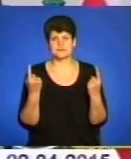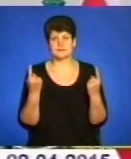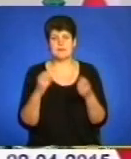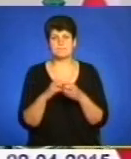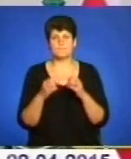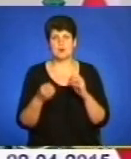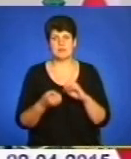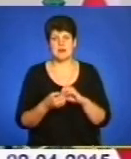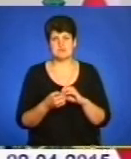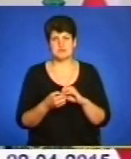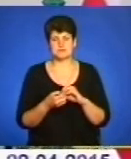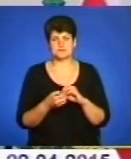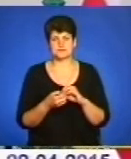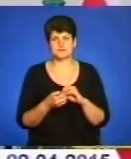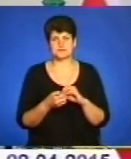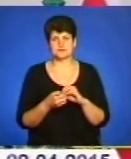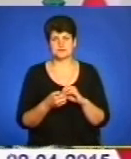проблема, як